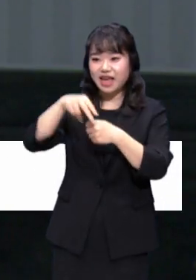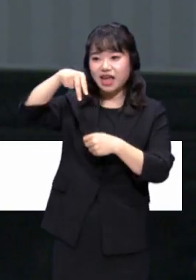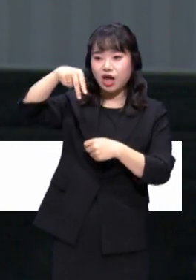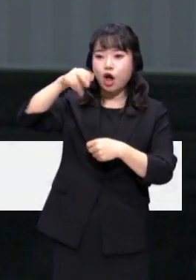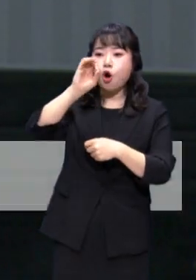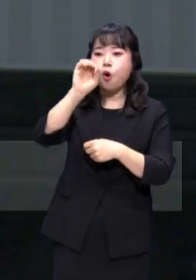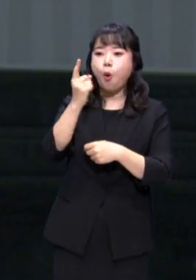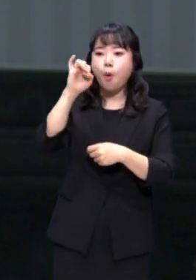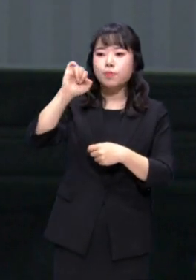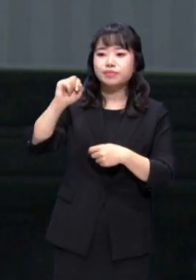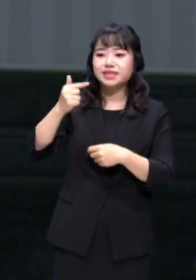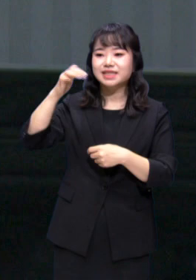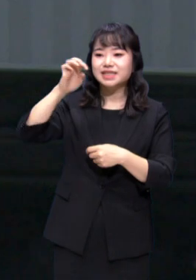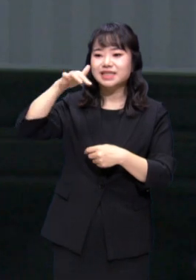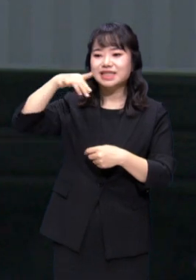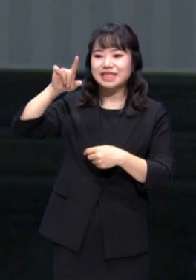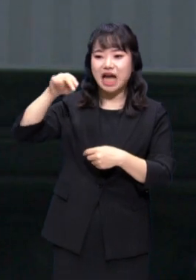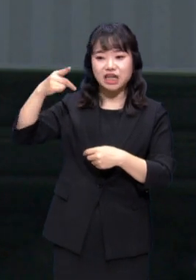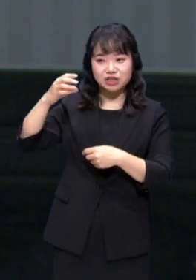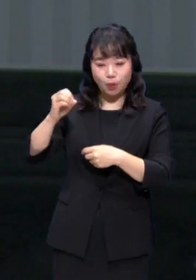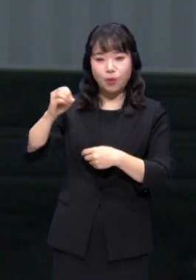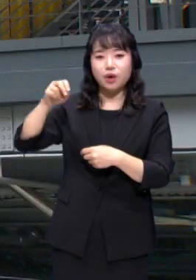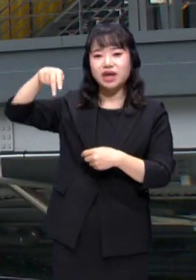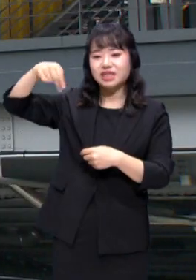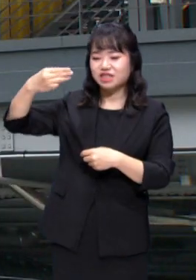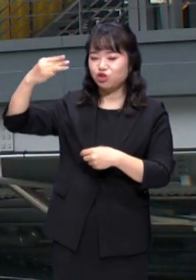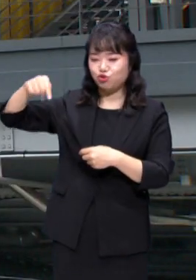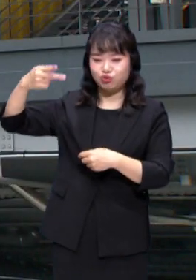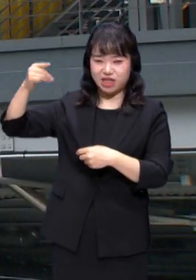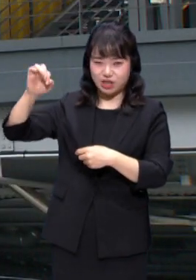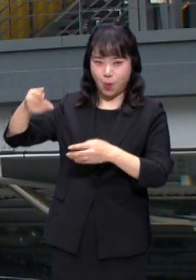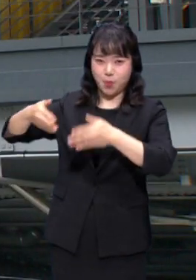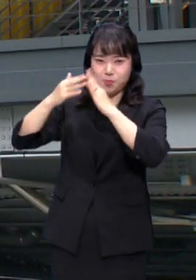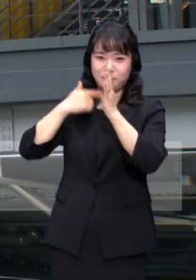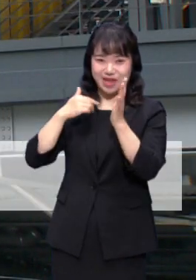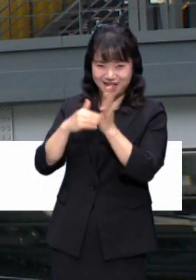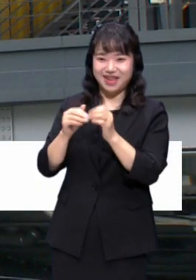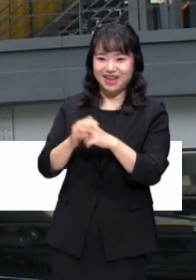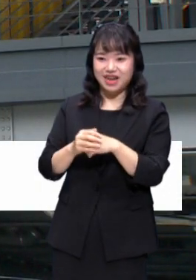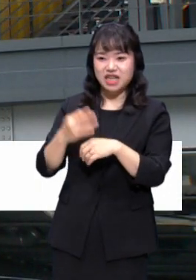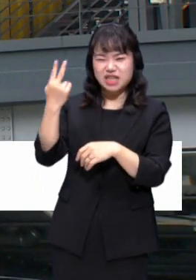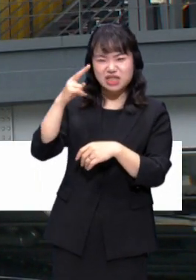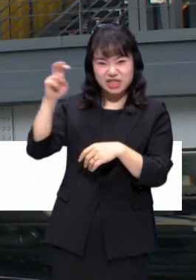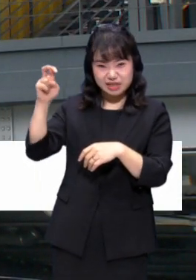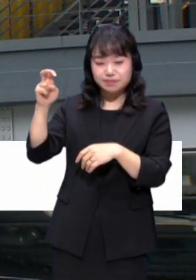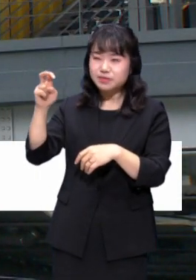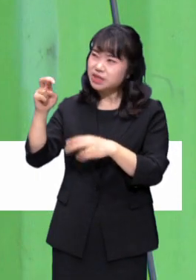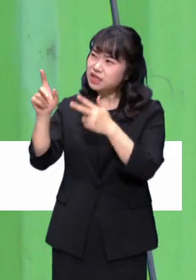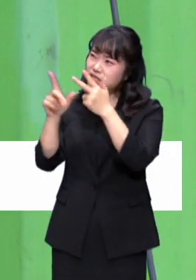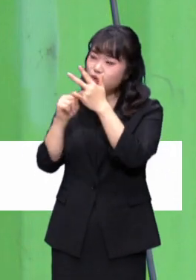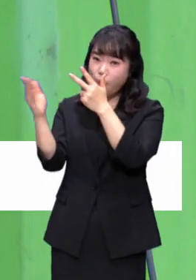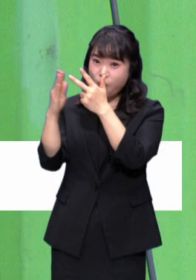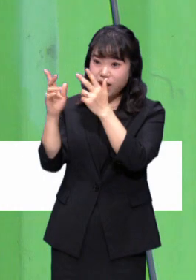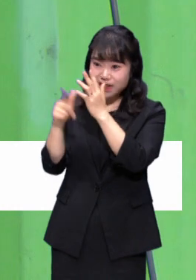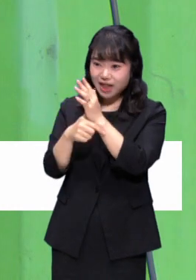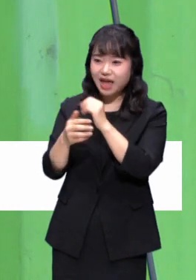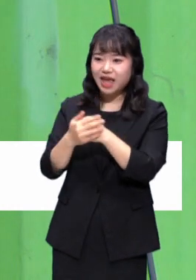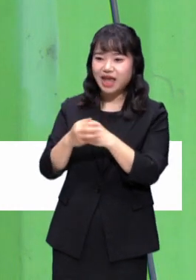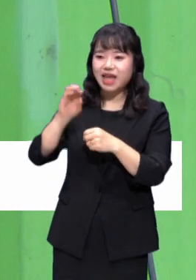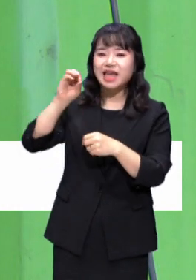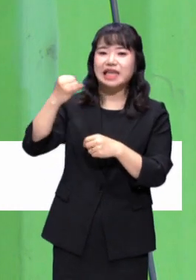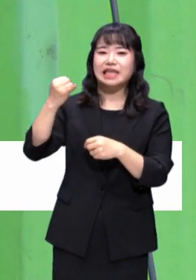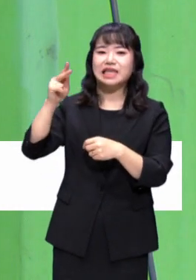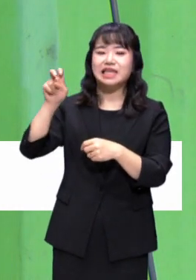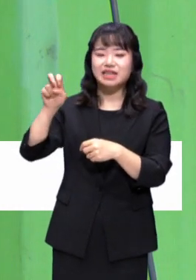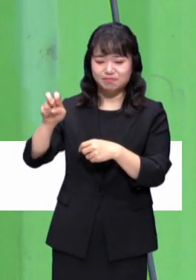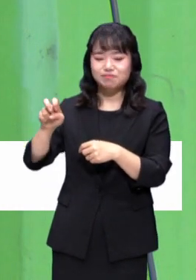스튜디오라는 컨테이너 시설을 만들었는데요. 이걸 기점으로 해서 2020년 7월쯤 지금의 이음